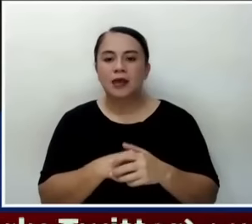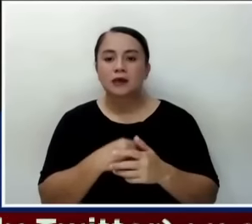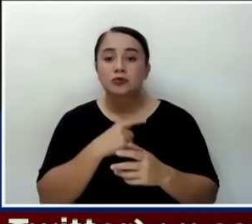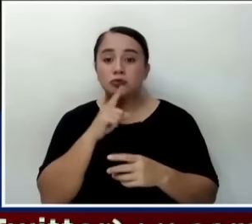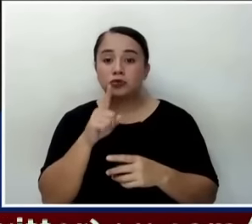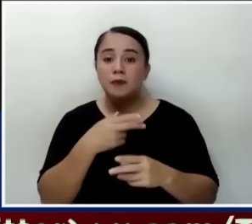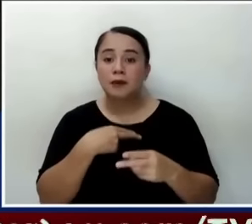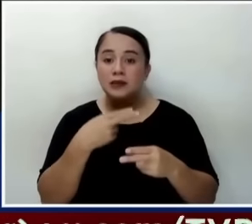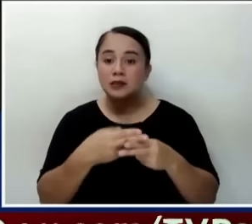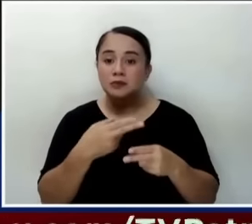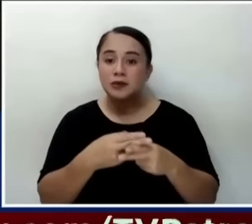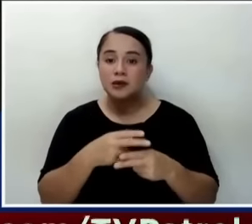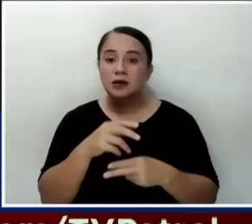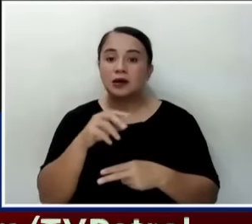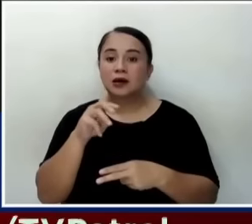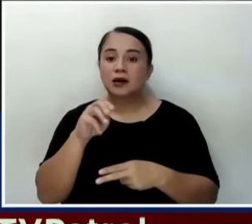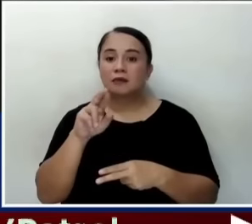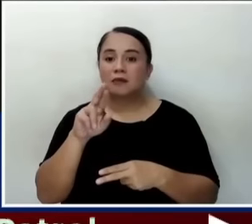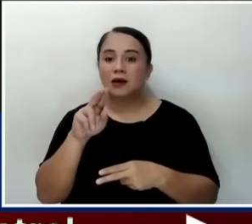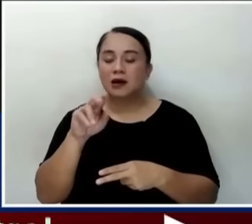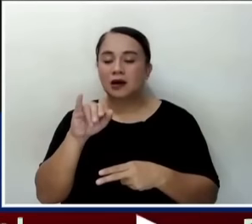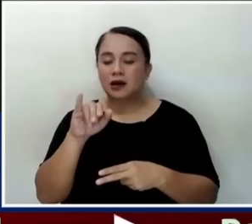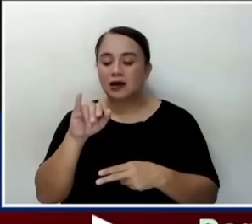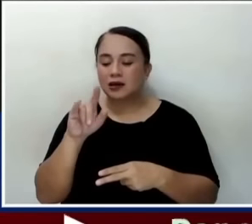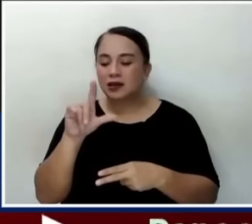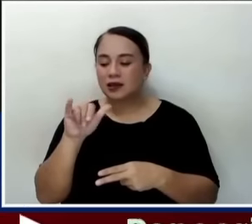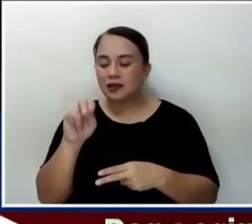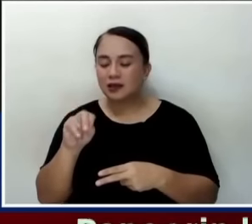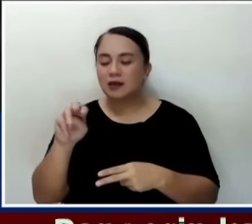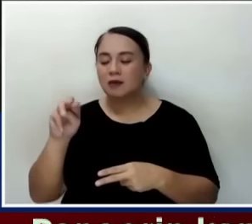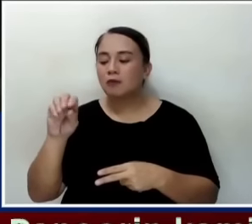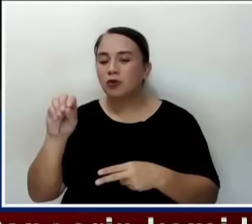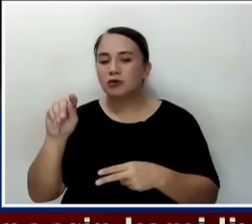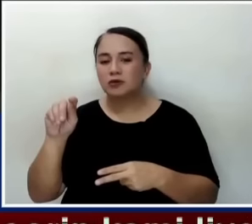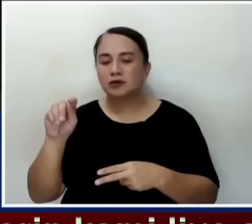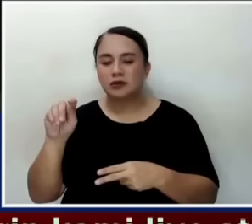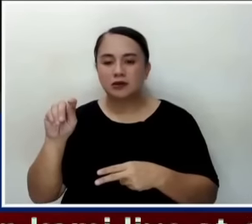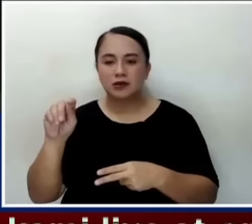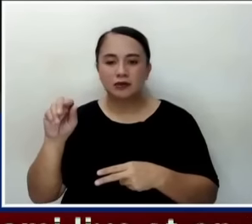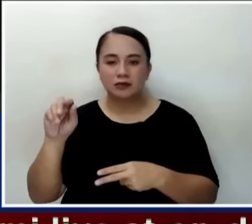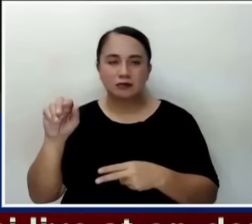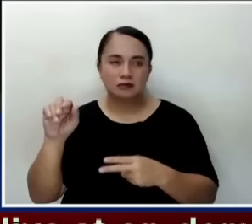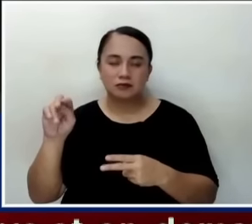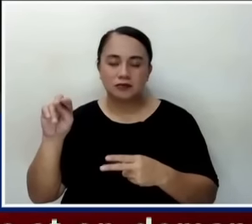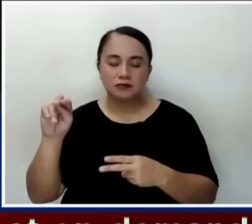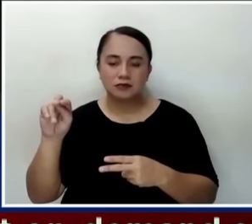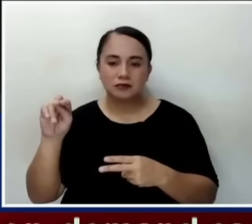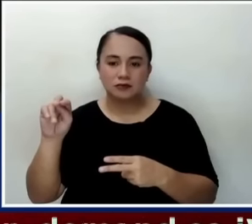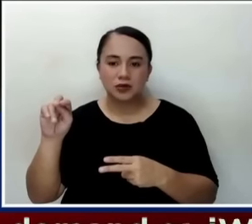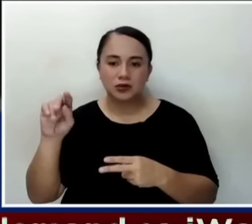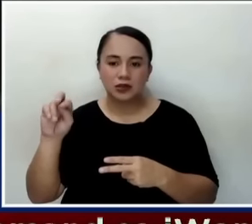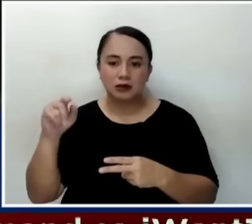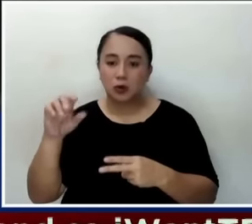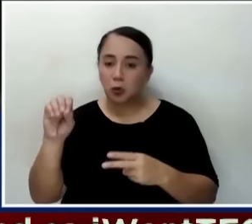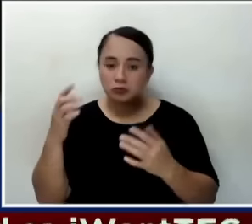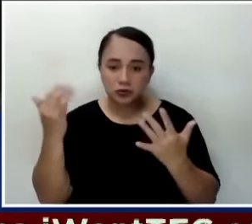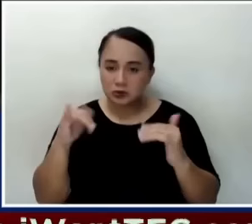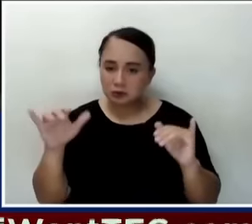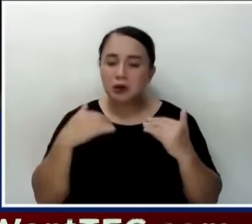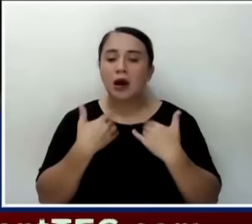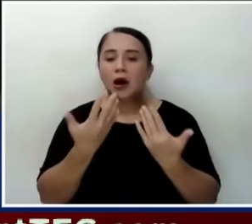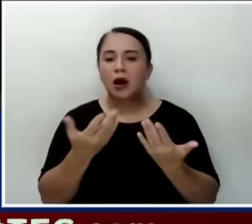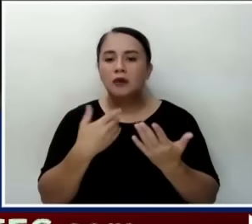was supposed to be Marilyn Monteverde. She won Miss Magnolia, first runner-up as Dina Bonnevie. So let's just retain the name